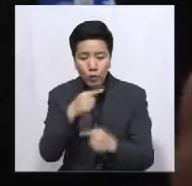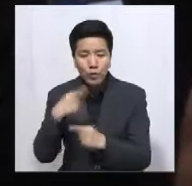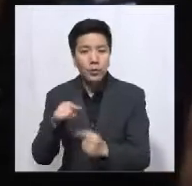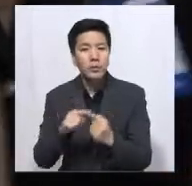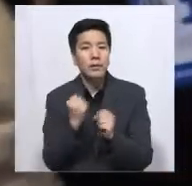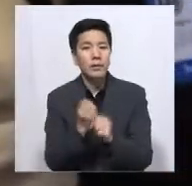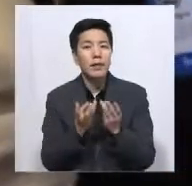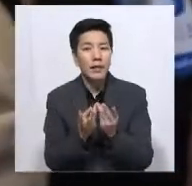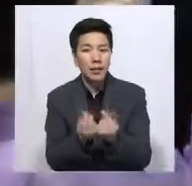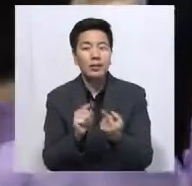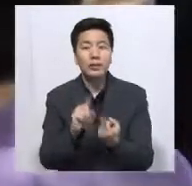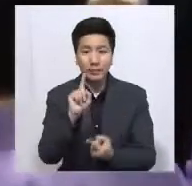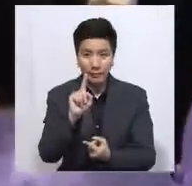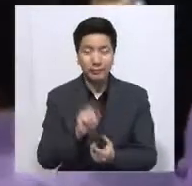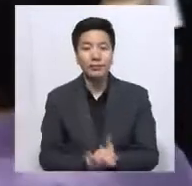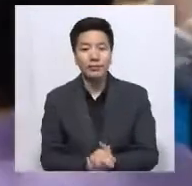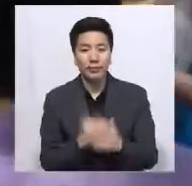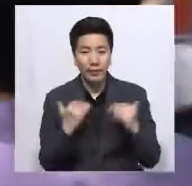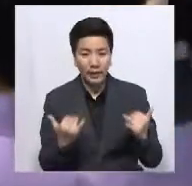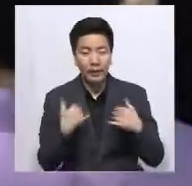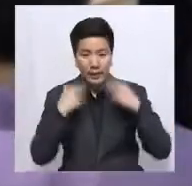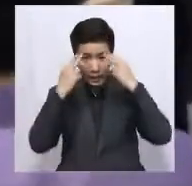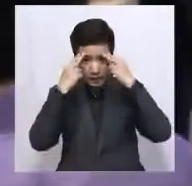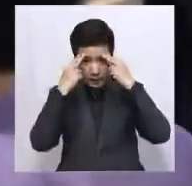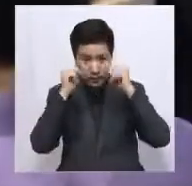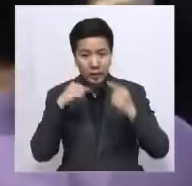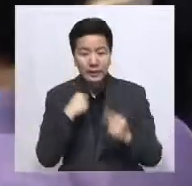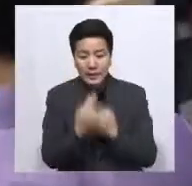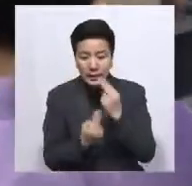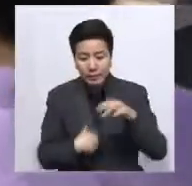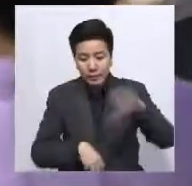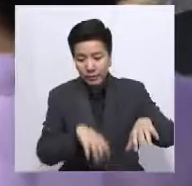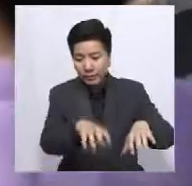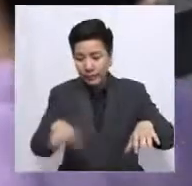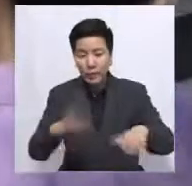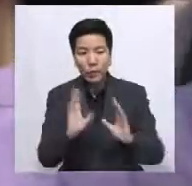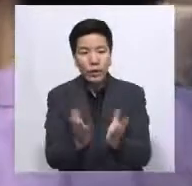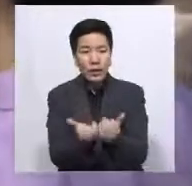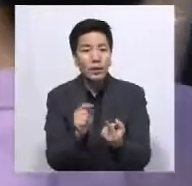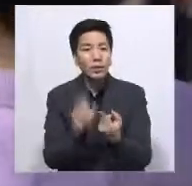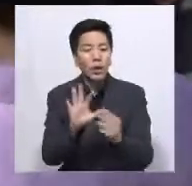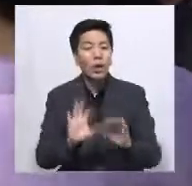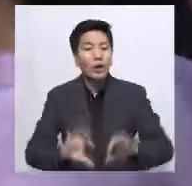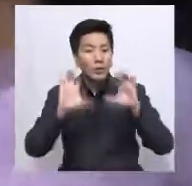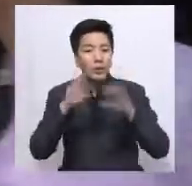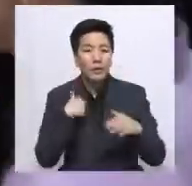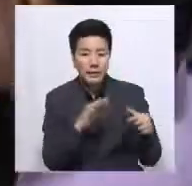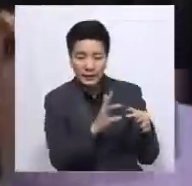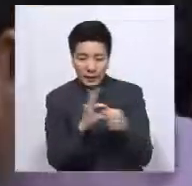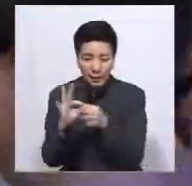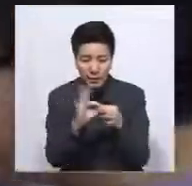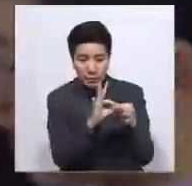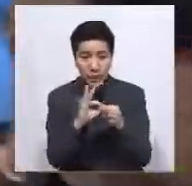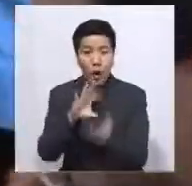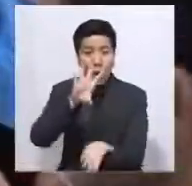ให้เร็วที่สุดค่ะนอกจากนี้นายกรัฐมนตรียังได้เยี่ยมชมศูนย์รับเรื่องของภาครัฐยังมีการเชื่อมโยงข้อมูลจ